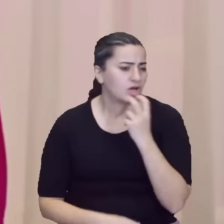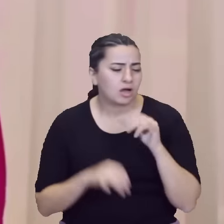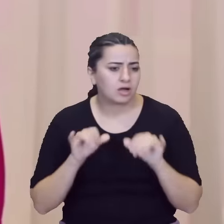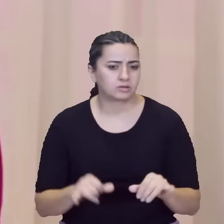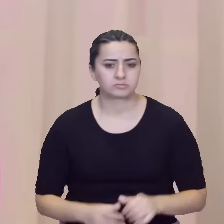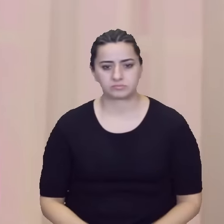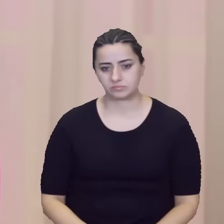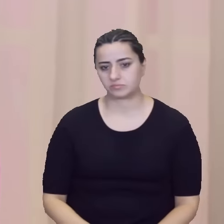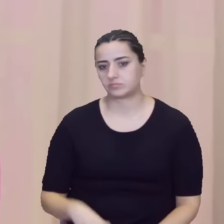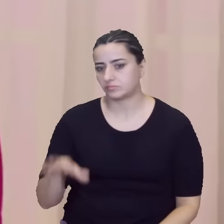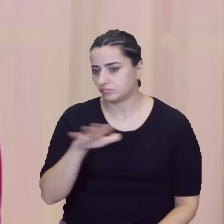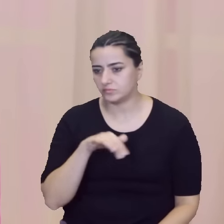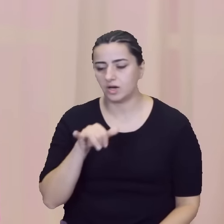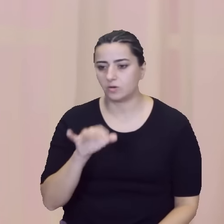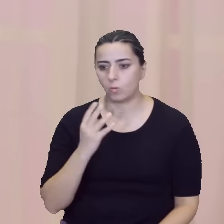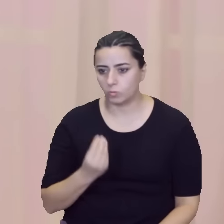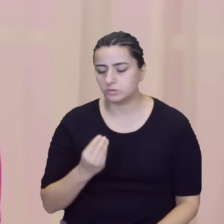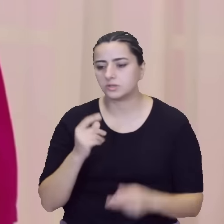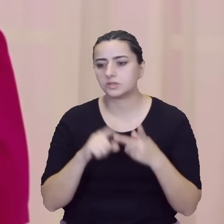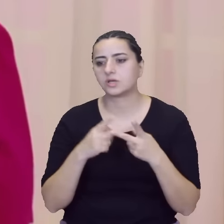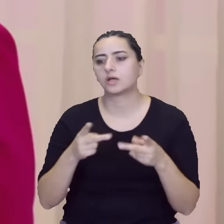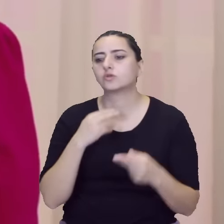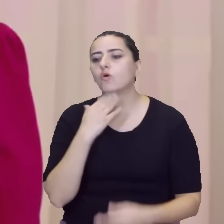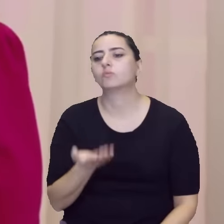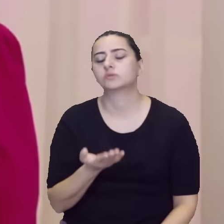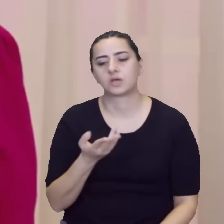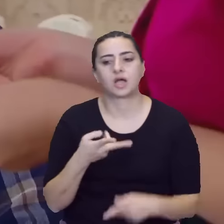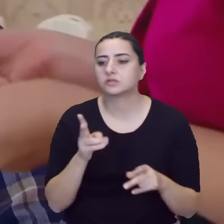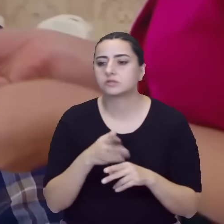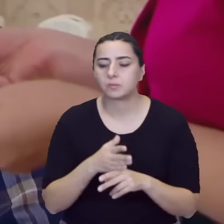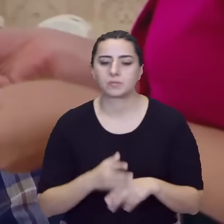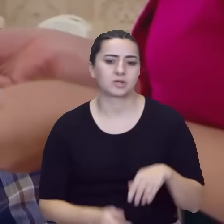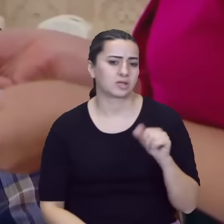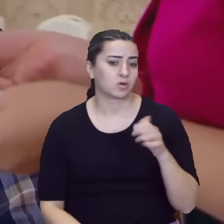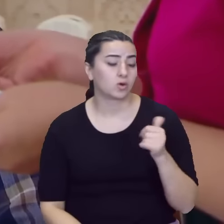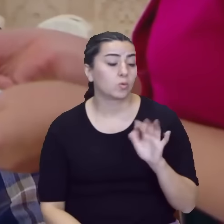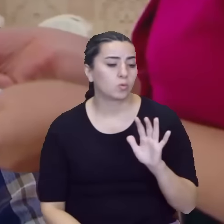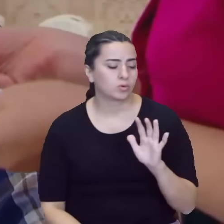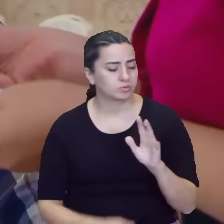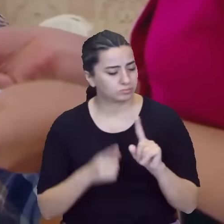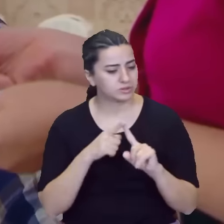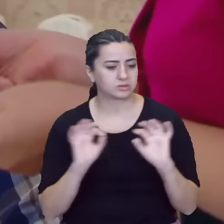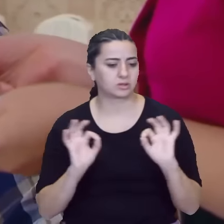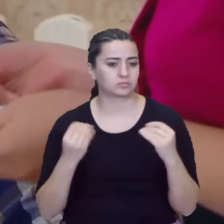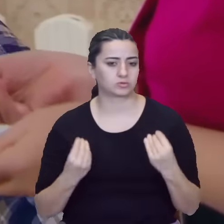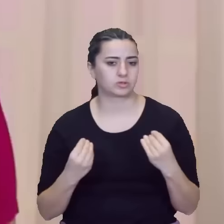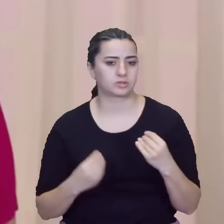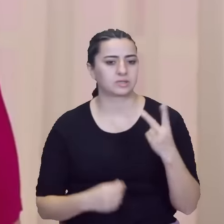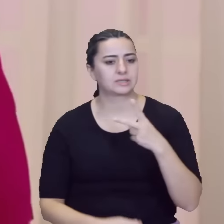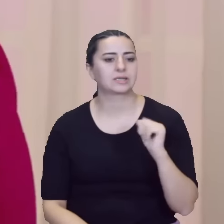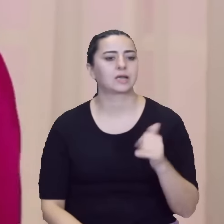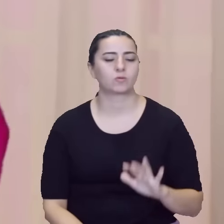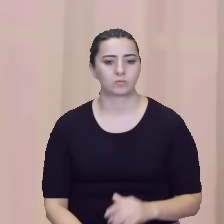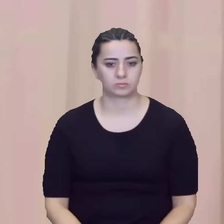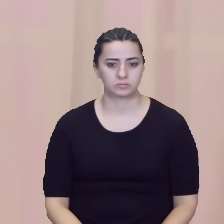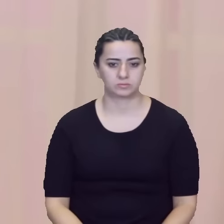aynısı. Ama babacığım her şey aynı olsaydı ikinci kanalı açmazlardı ki, açarlar mıydı? Hiç gerek yok, hiç gerek yok. TRT1 en güzeli ya, TRT2'ye hiç gerek yok,